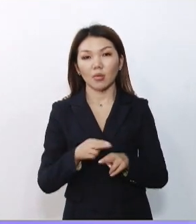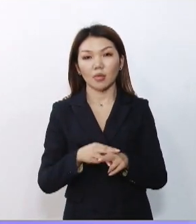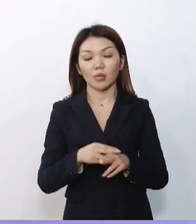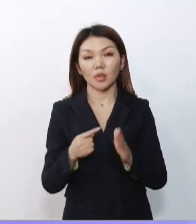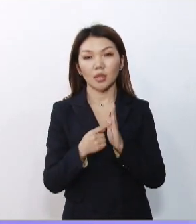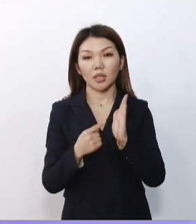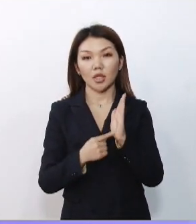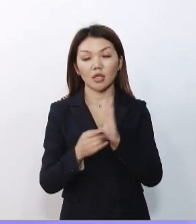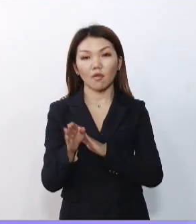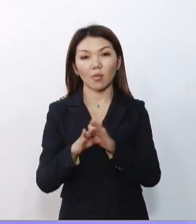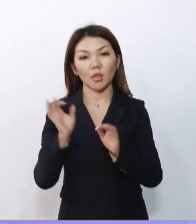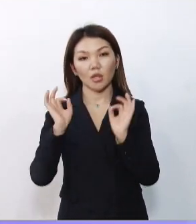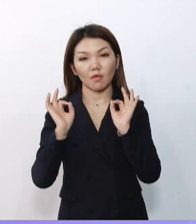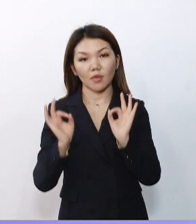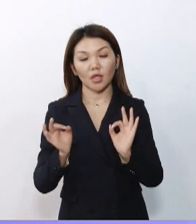верно.